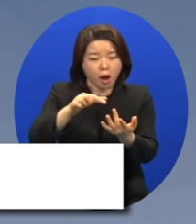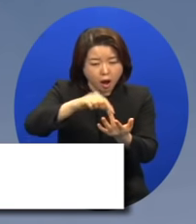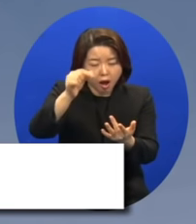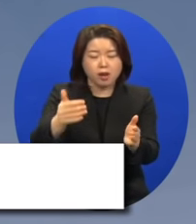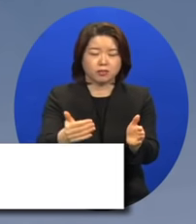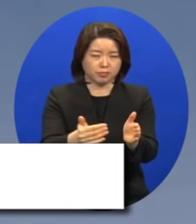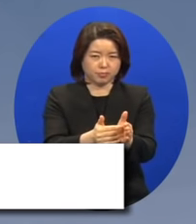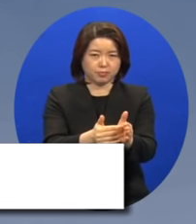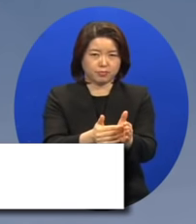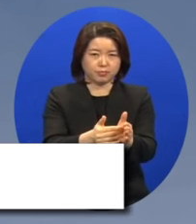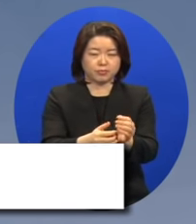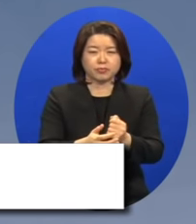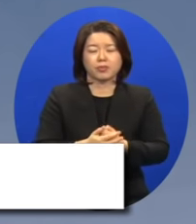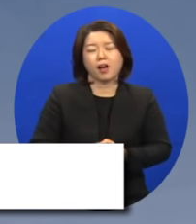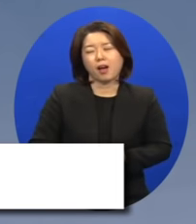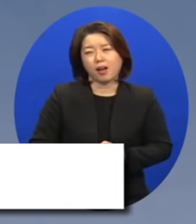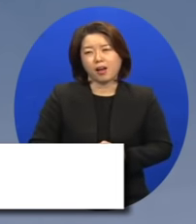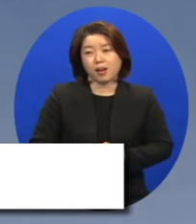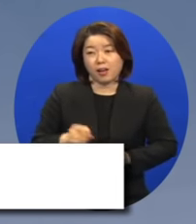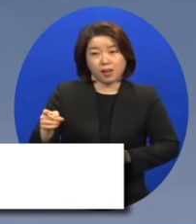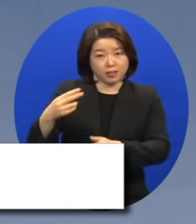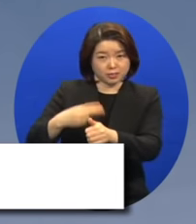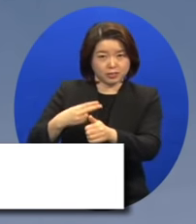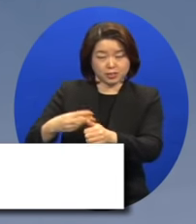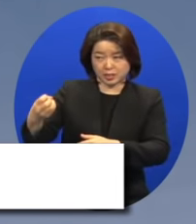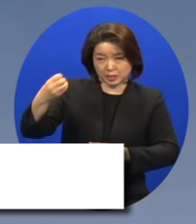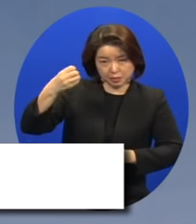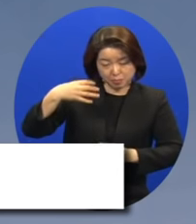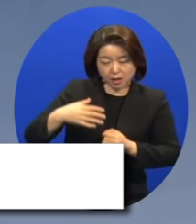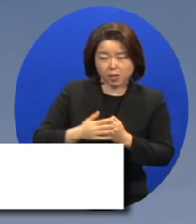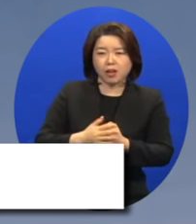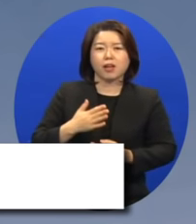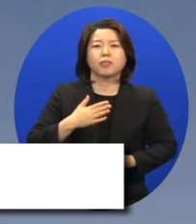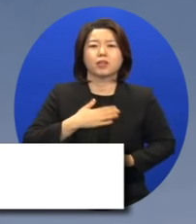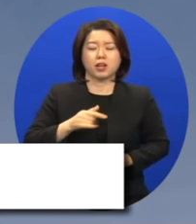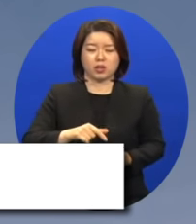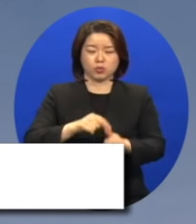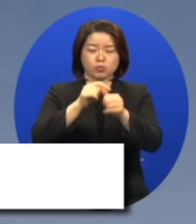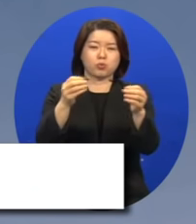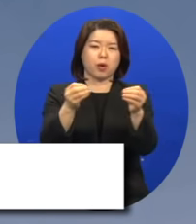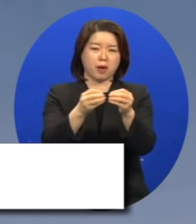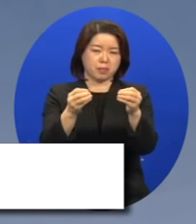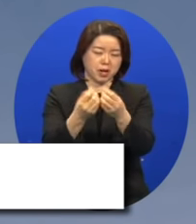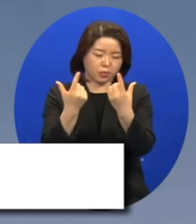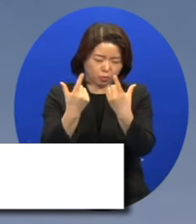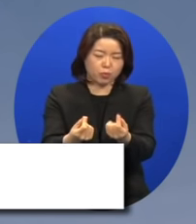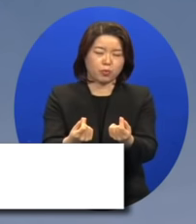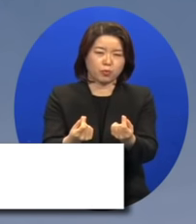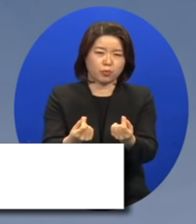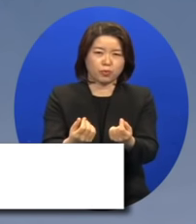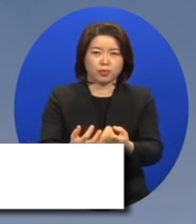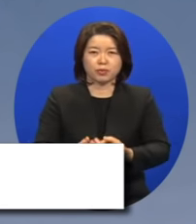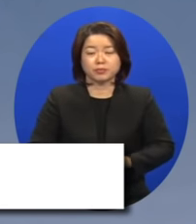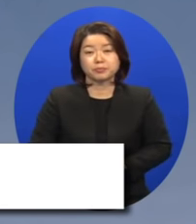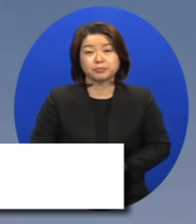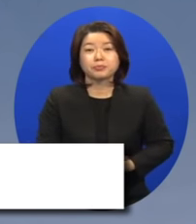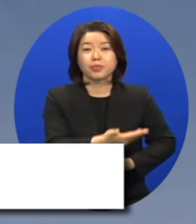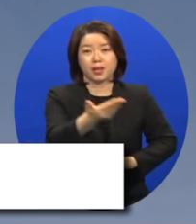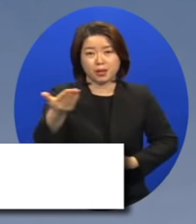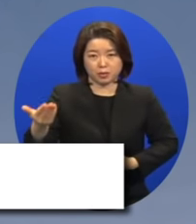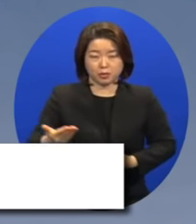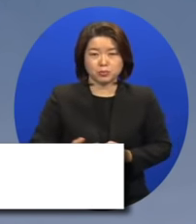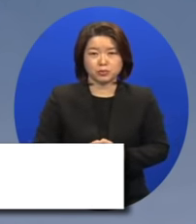거야."그선생님의 말씀은제게구원의메시지처럼들렸습니다 .여러분